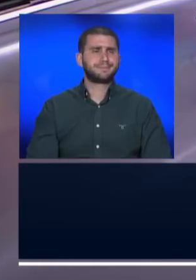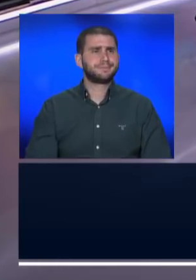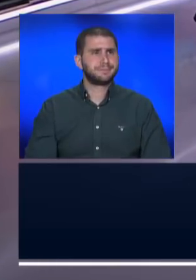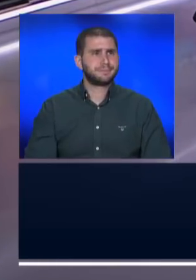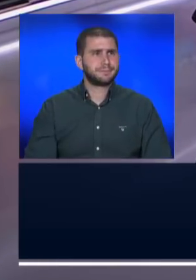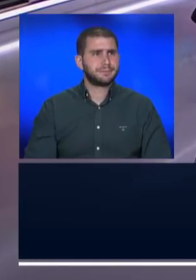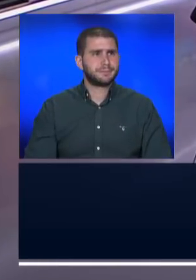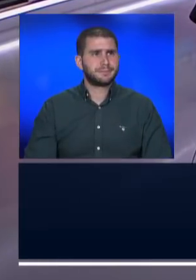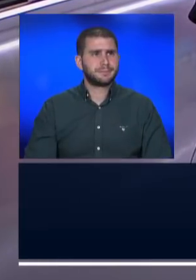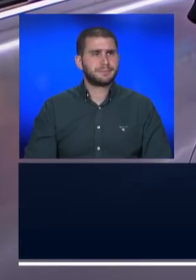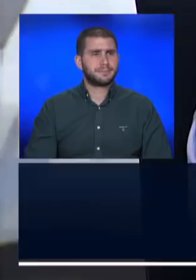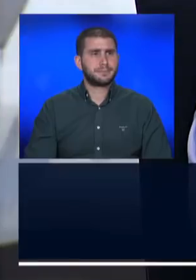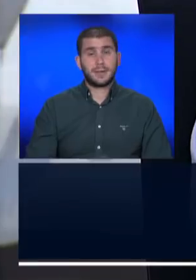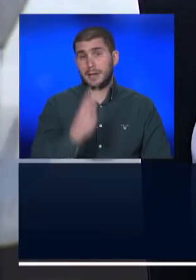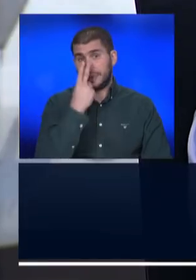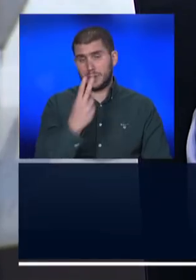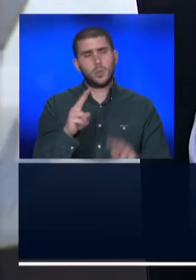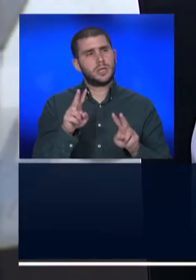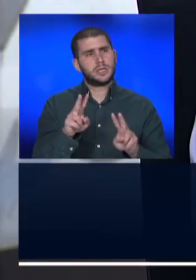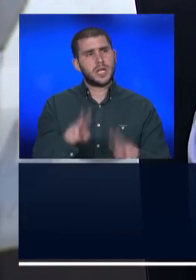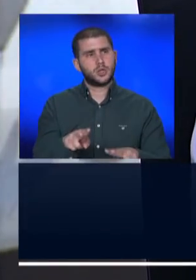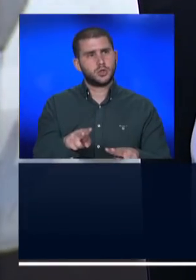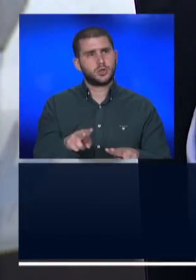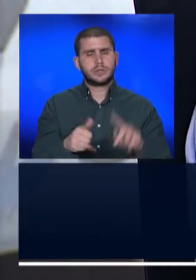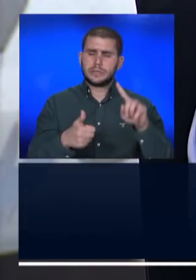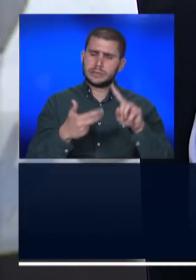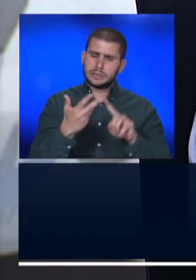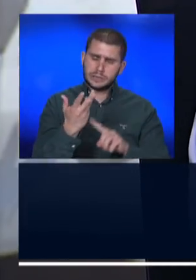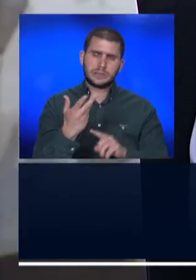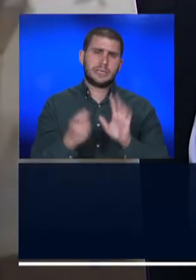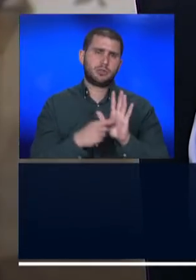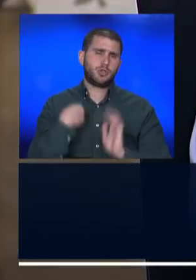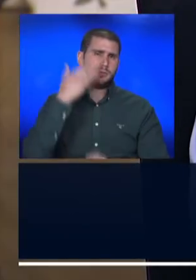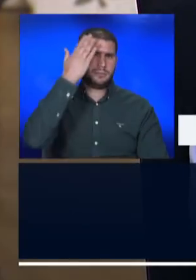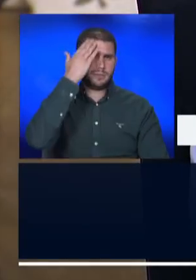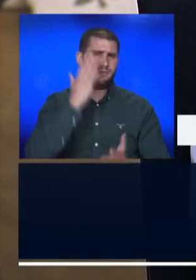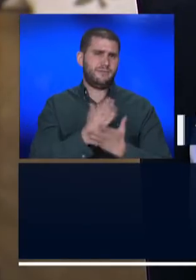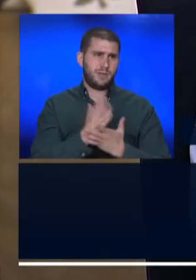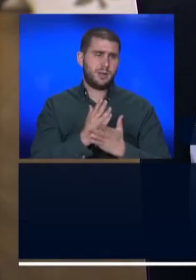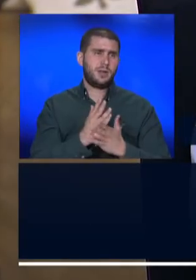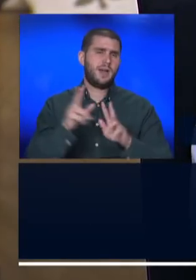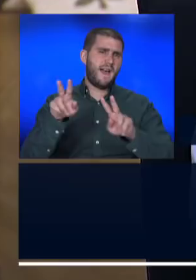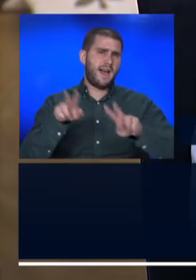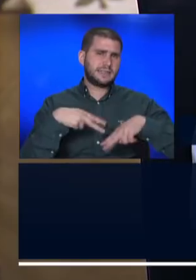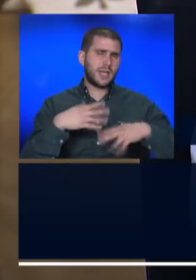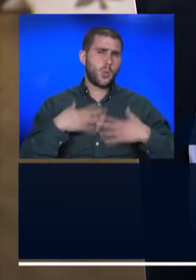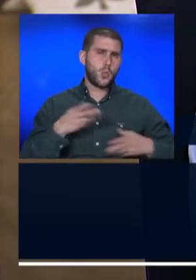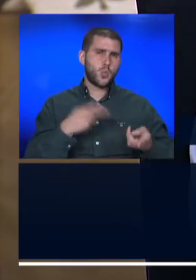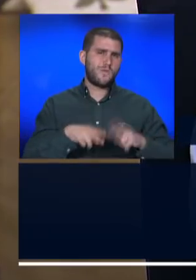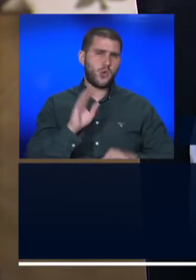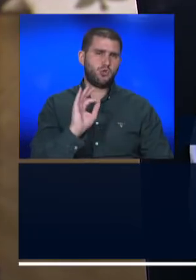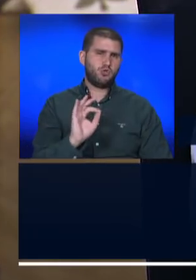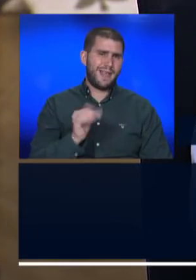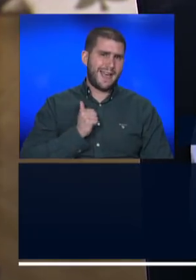תראו, יש סל של דרישות שאנחנו מכירים אותן. זה החזרת גופות החיילים,